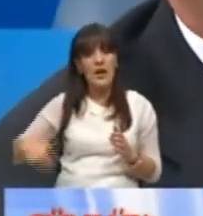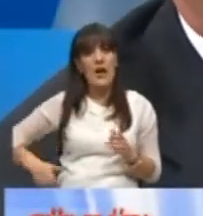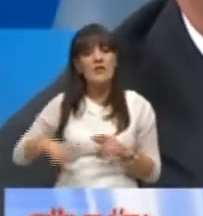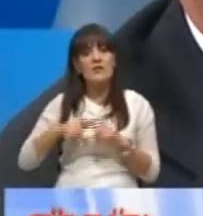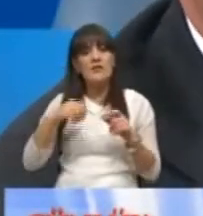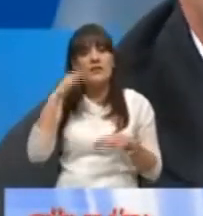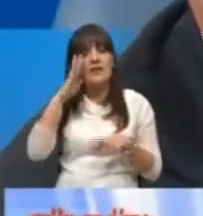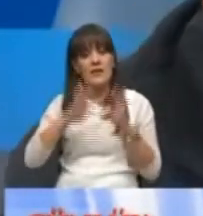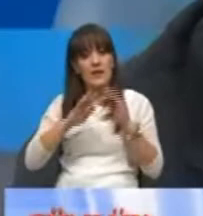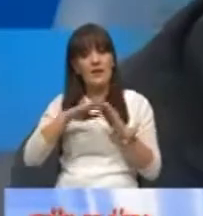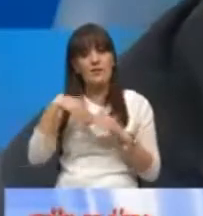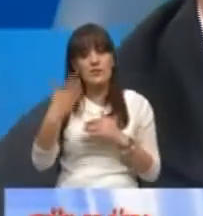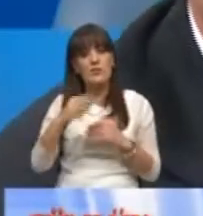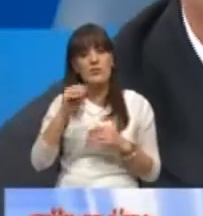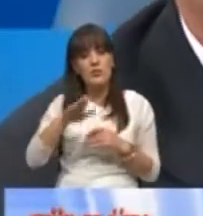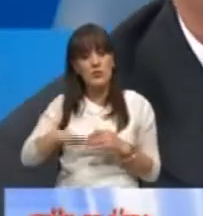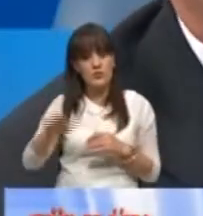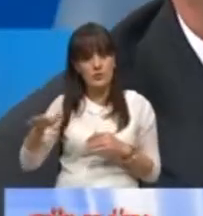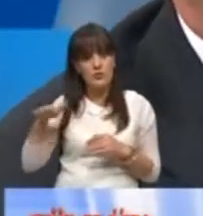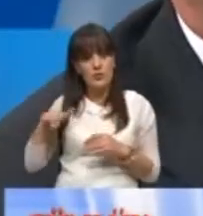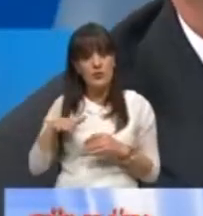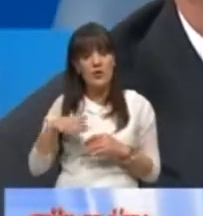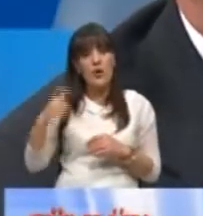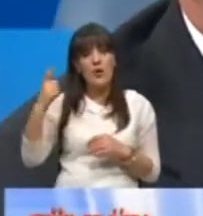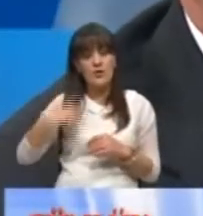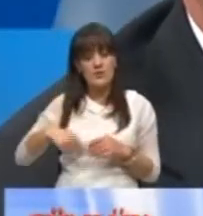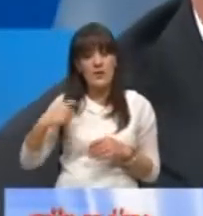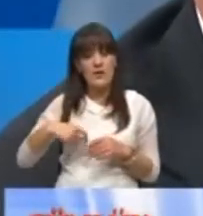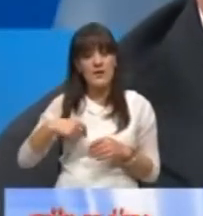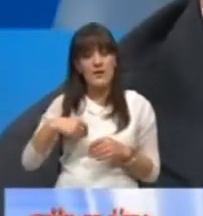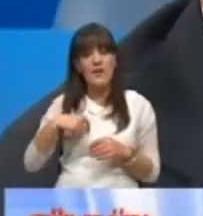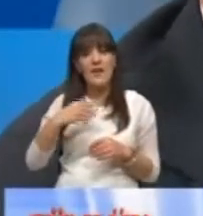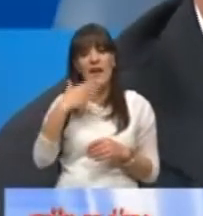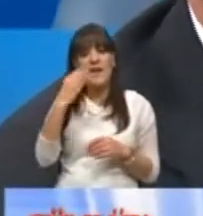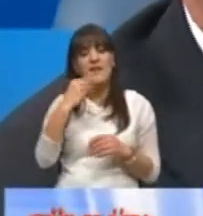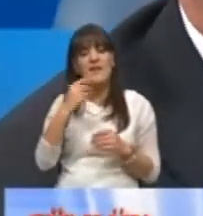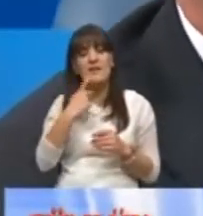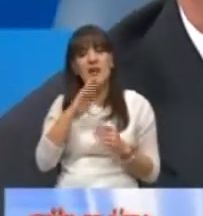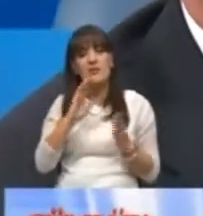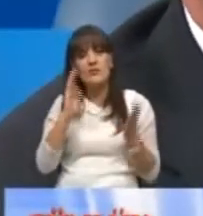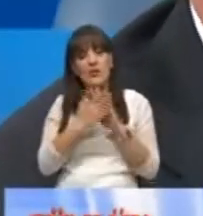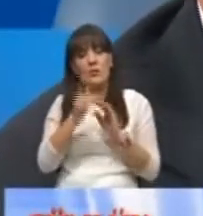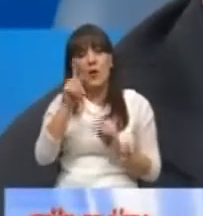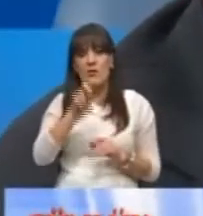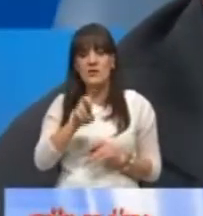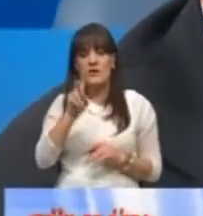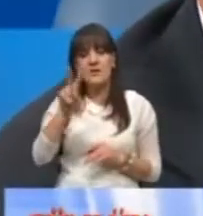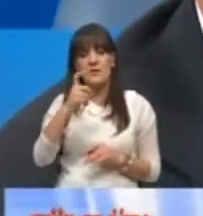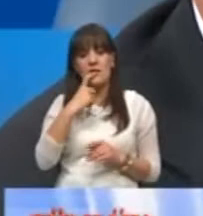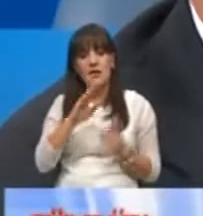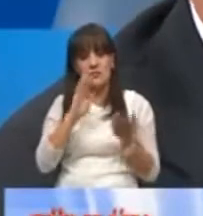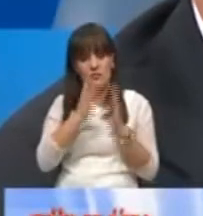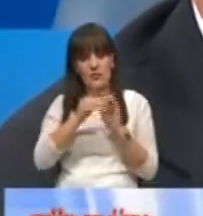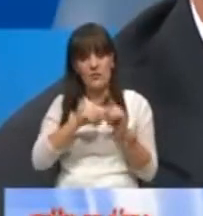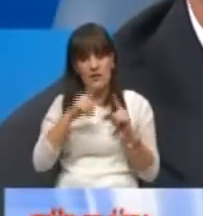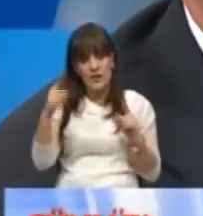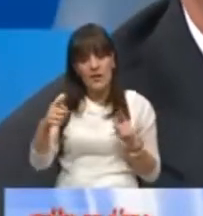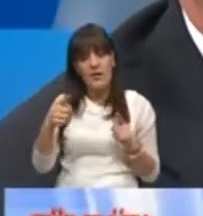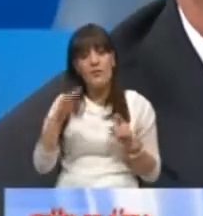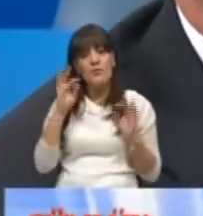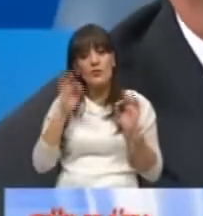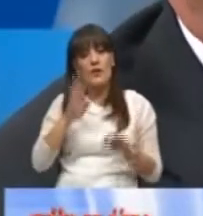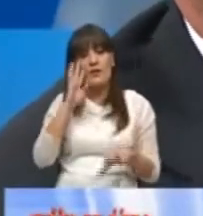kalça çıkığı tedavileri sonrasında çocukların özellikle ergenlik yaş dönemine kadar, 18-20 yaş dönemine kadar